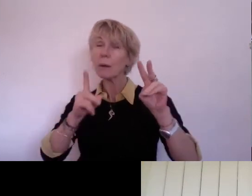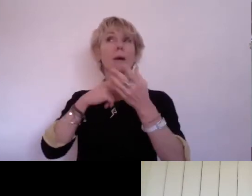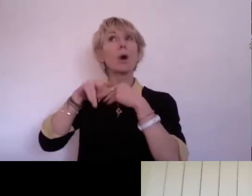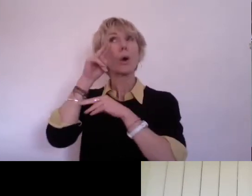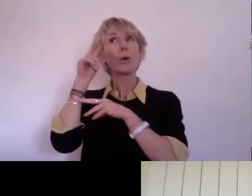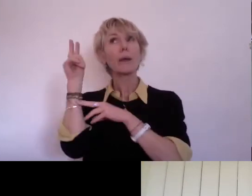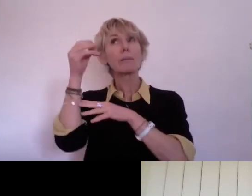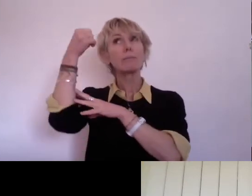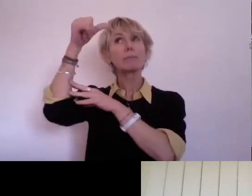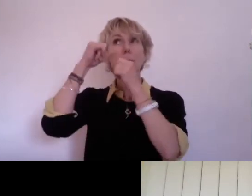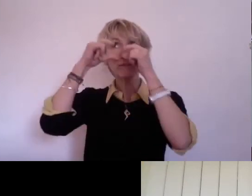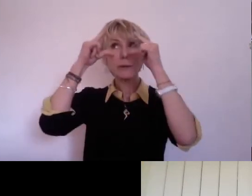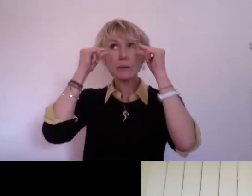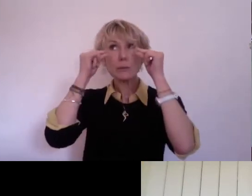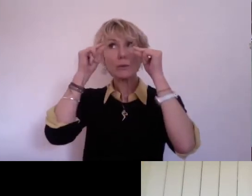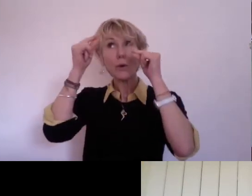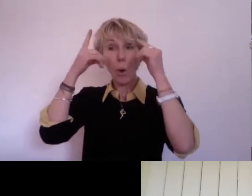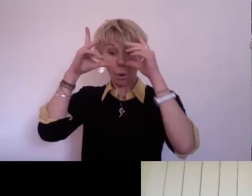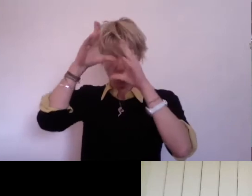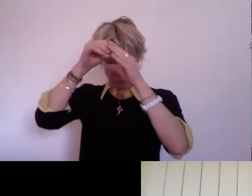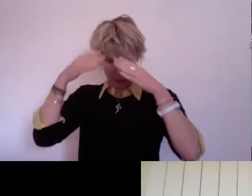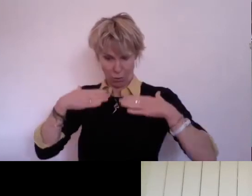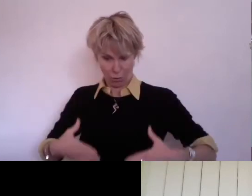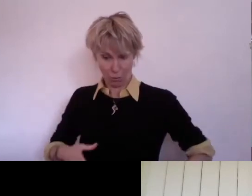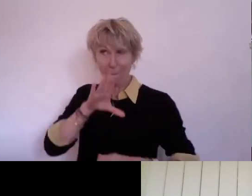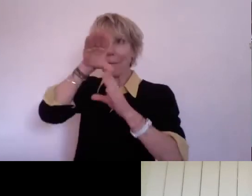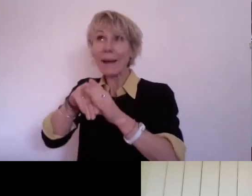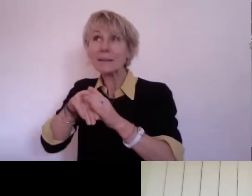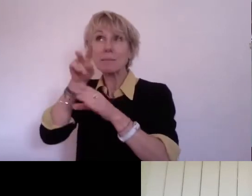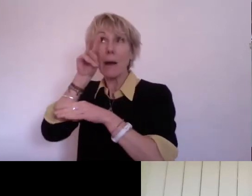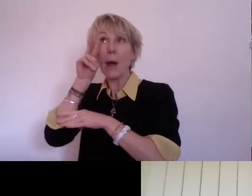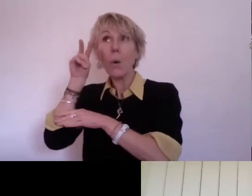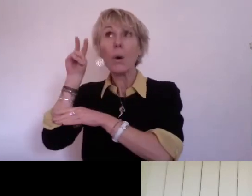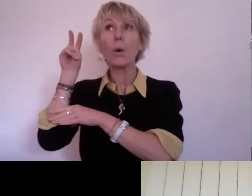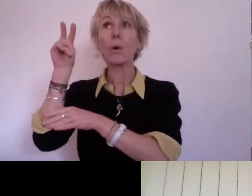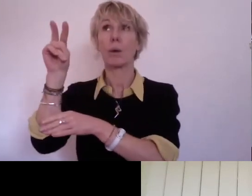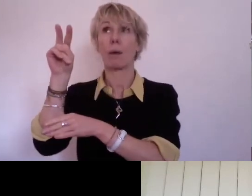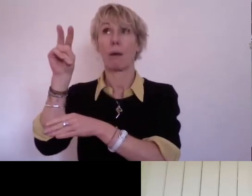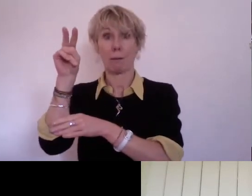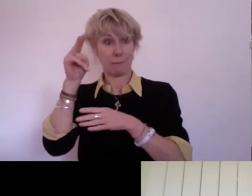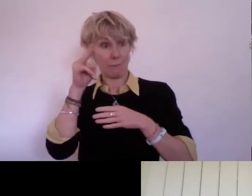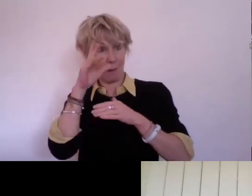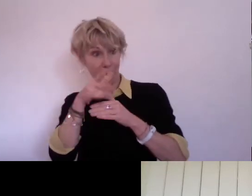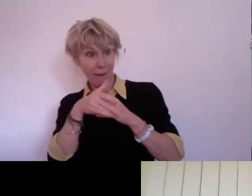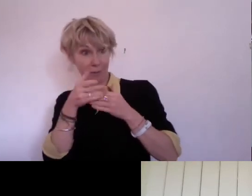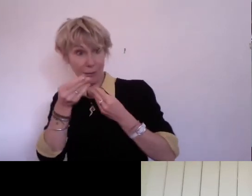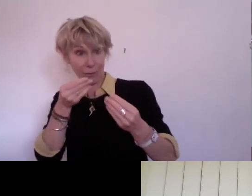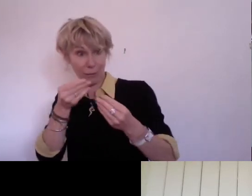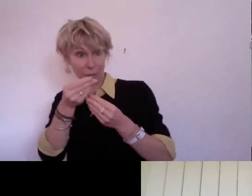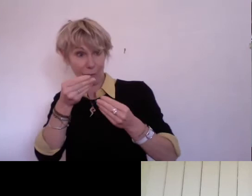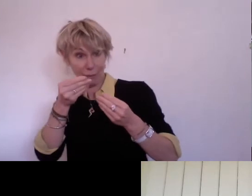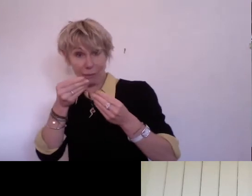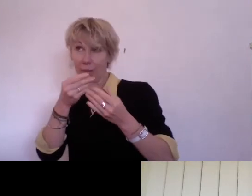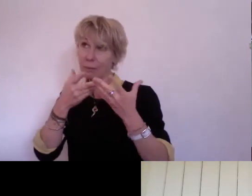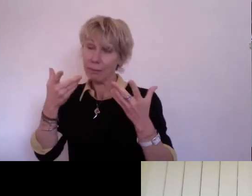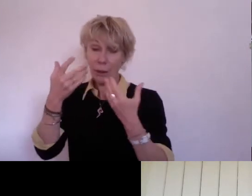avec tout notre corps. Donc, cette mini-pratique du yoga, bien sûr adaptée aux visiteurs, apporte détente,